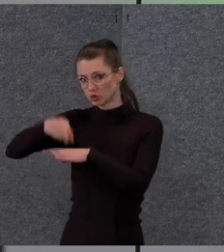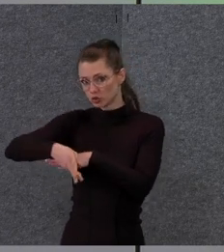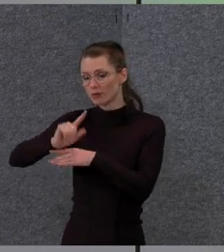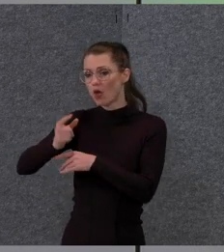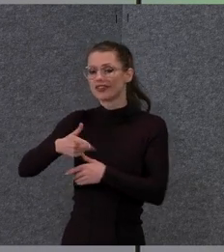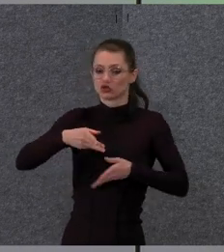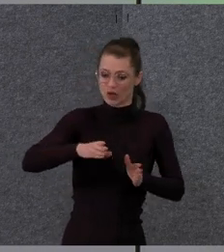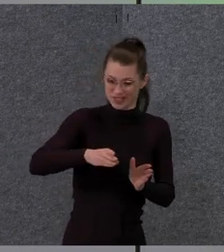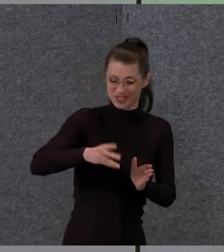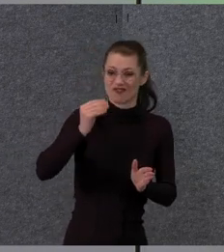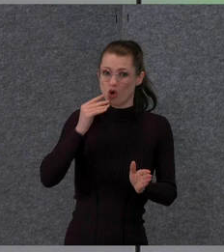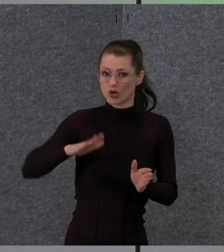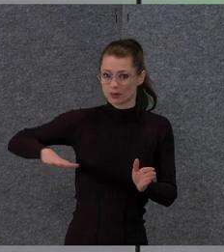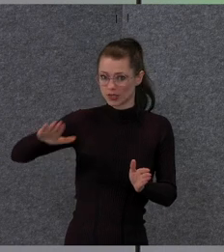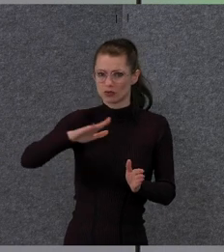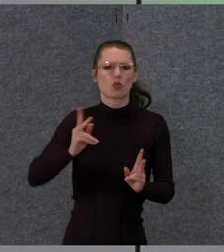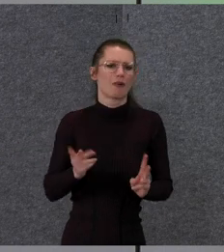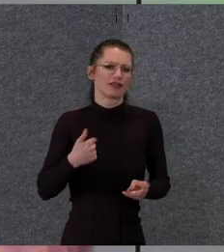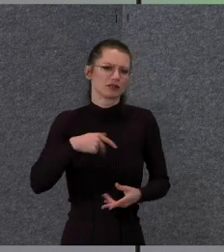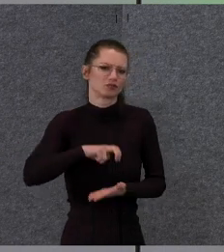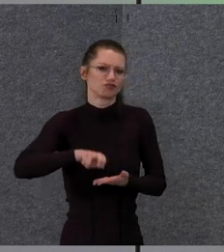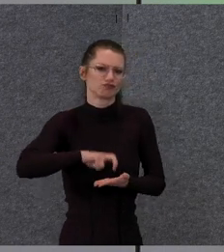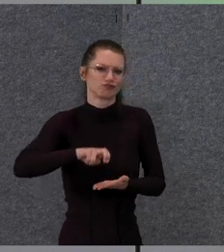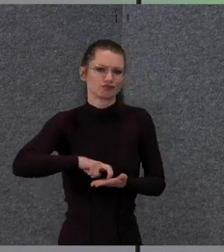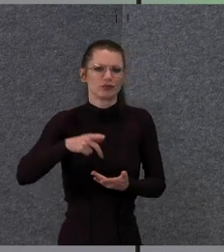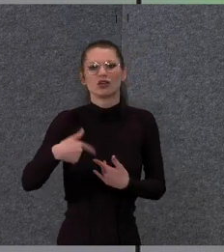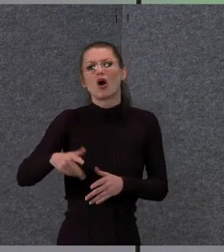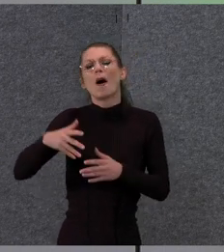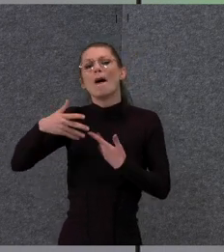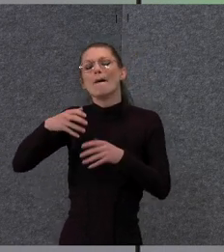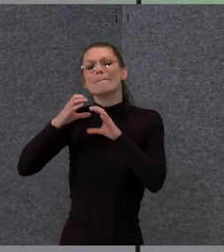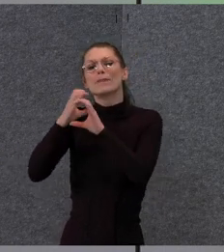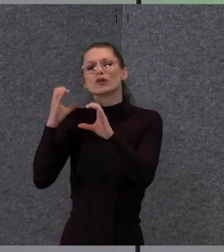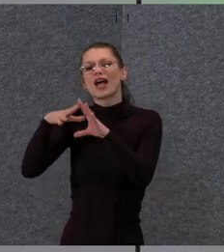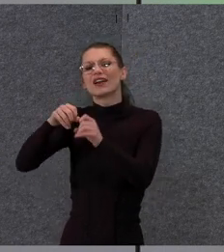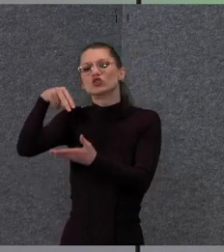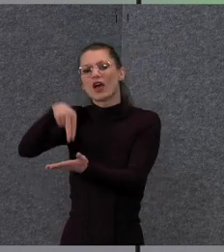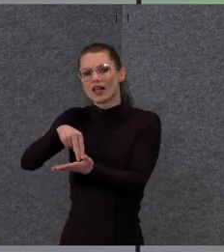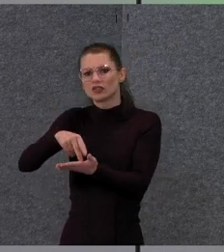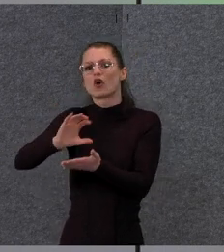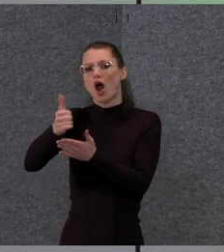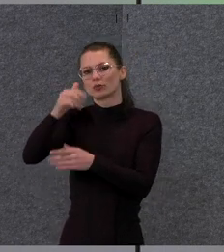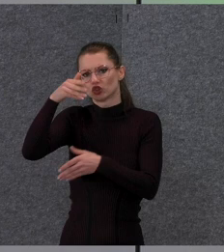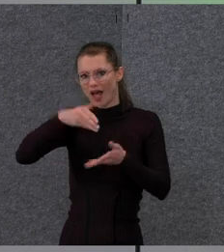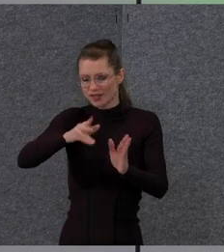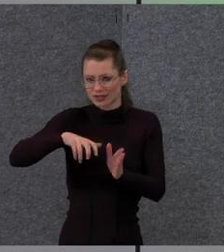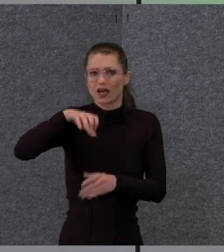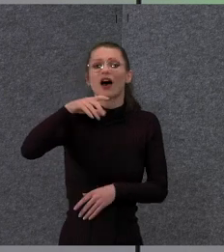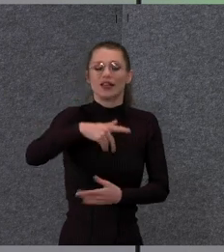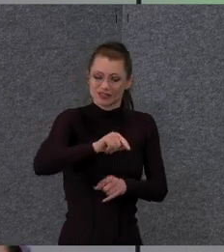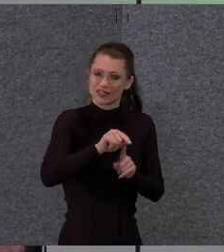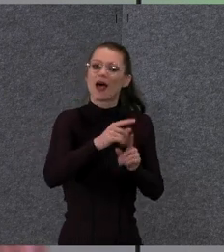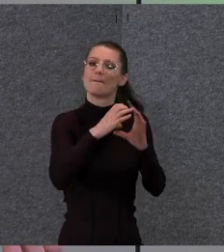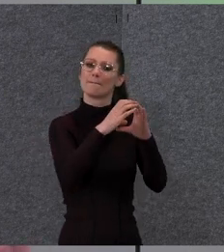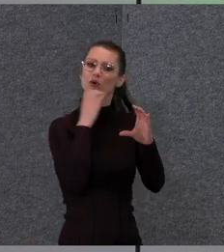ins Wohngebiet, durch die ich sonst schon mal zu Fuß gehe, wenn ich zur Bushaltestelle an der Hauptstraße muss, ein kleiner Bus entgegen von den Stadtwerken Münster, da stand